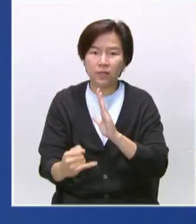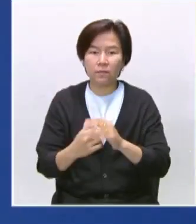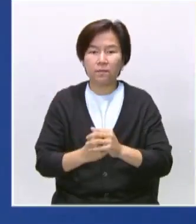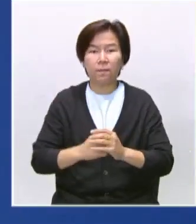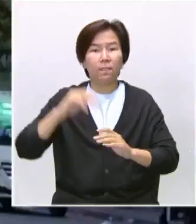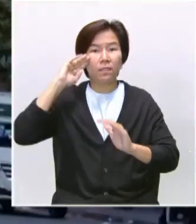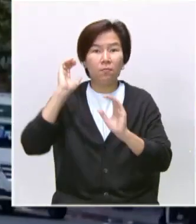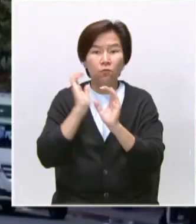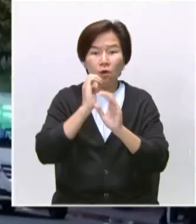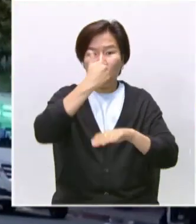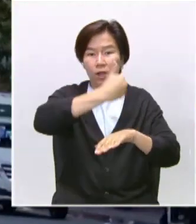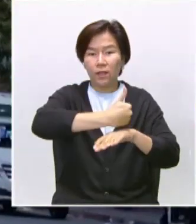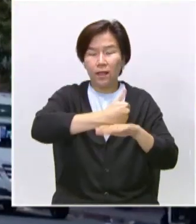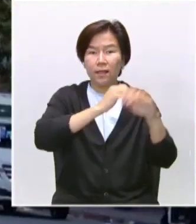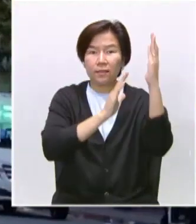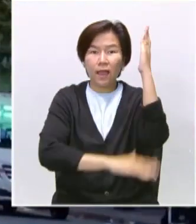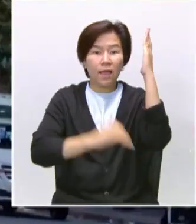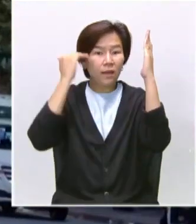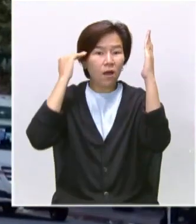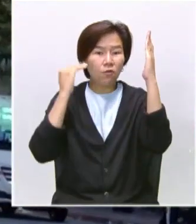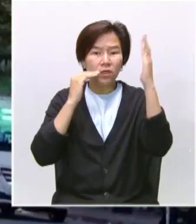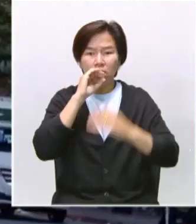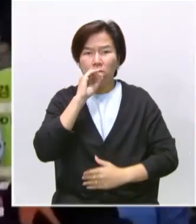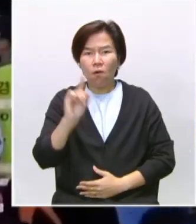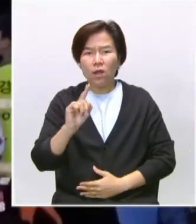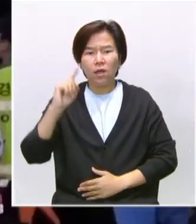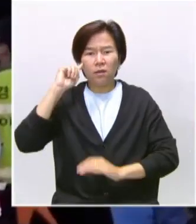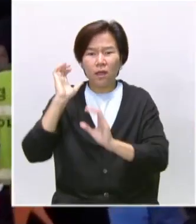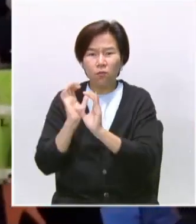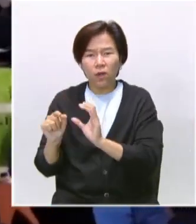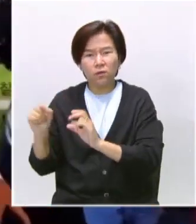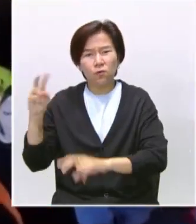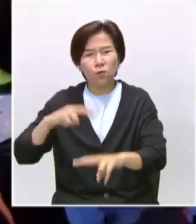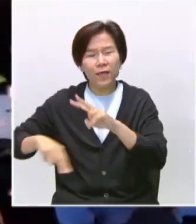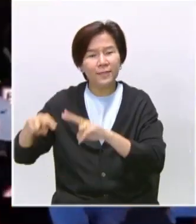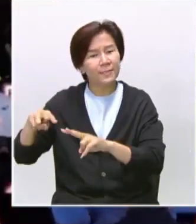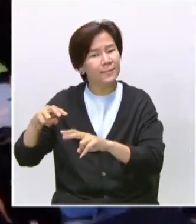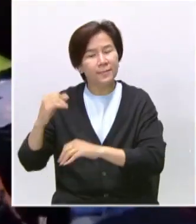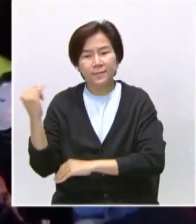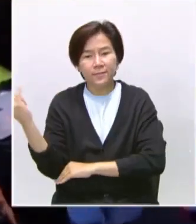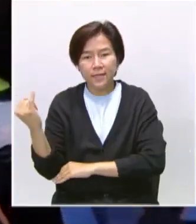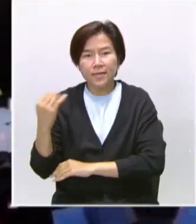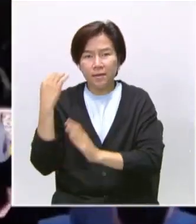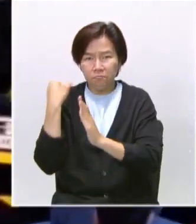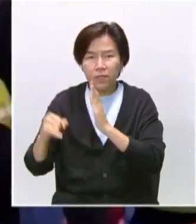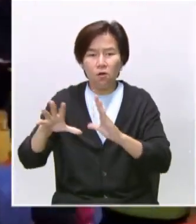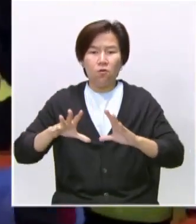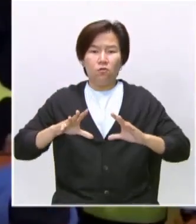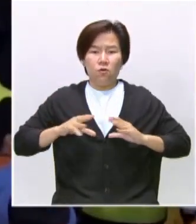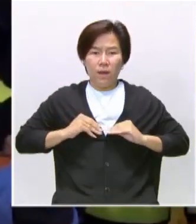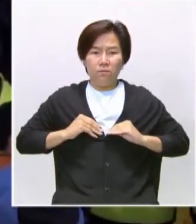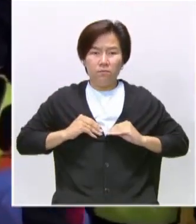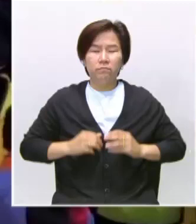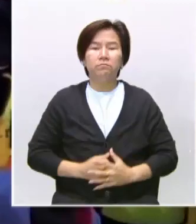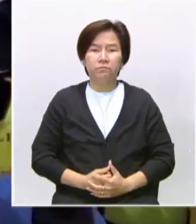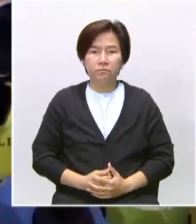ำรวจเกาหลีใต้ก็ออกมายอมรับแล้วครับว่าการรับมือเหตุฉุกเฉินของตำรวจนั้นยังไม่ดีพอนับเป็นการยอมรับความผิดพลาดครั้งแรกของเจ้าหน้าที่ระ